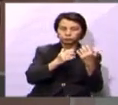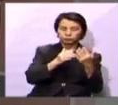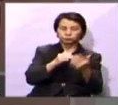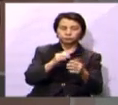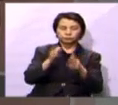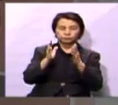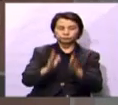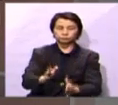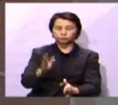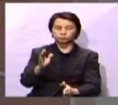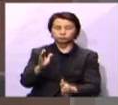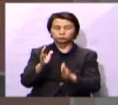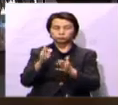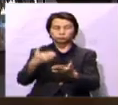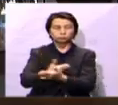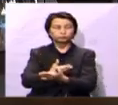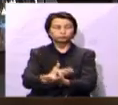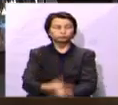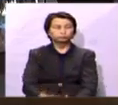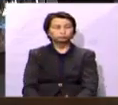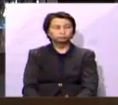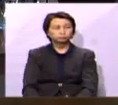baharu.